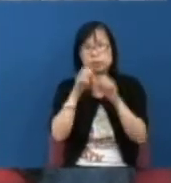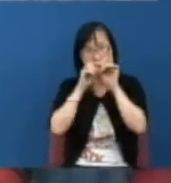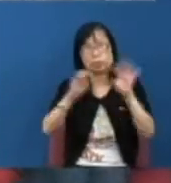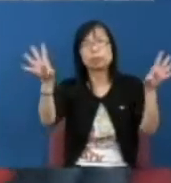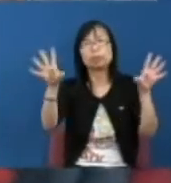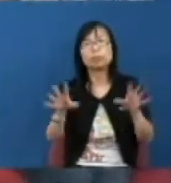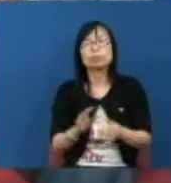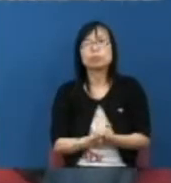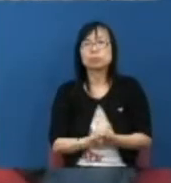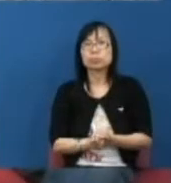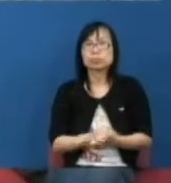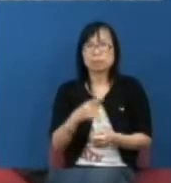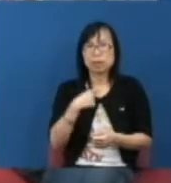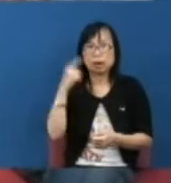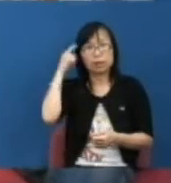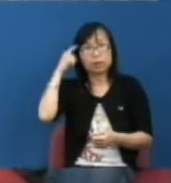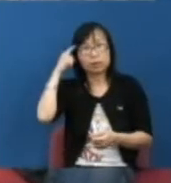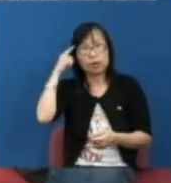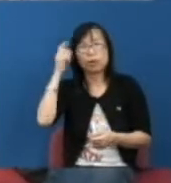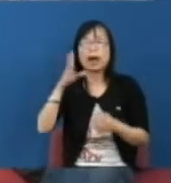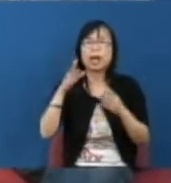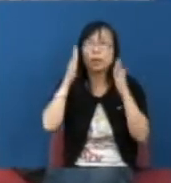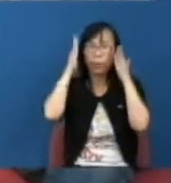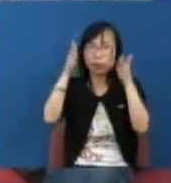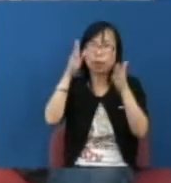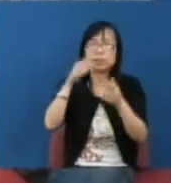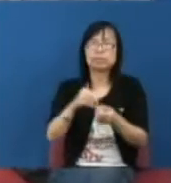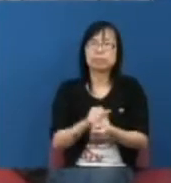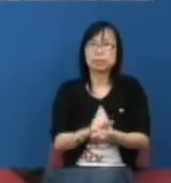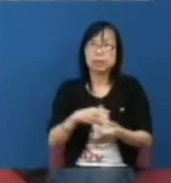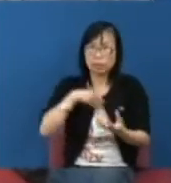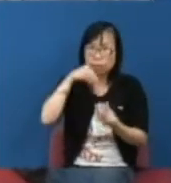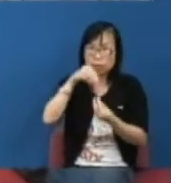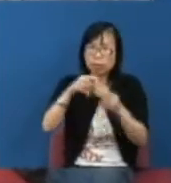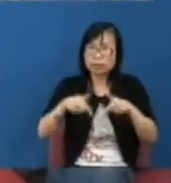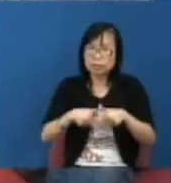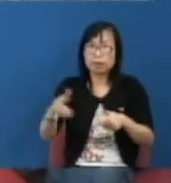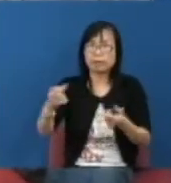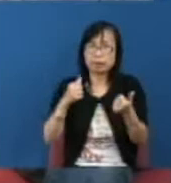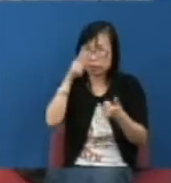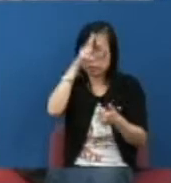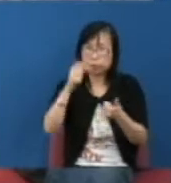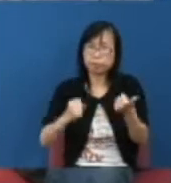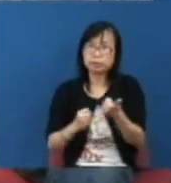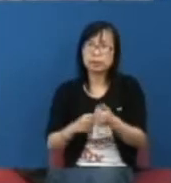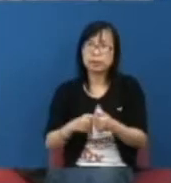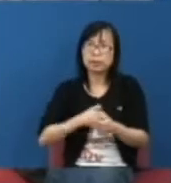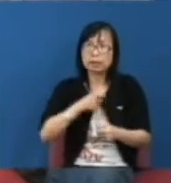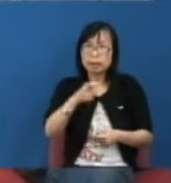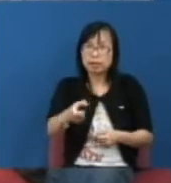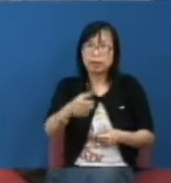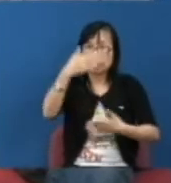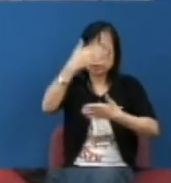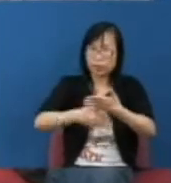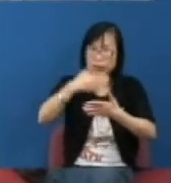了，所以 that's why 我們想歪濕這件事。 是的，其實政府在資助方面，因為其實減